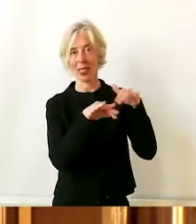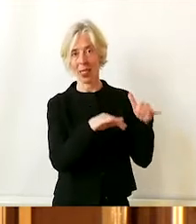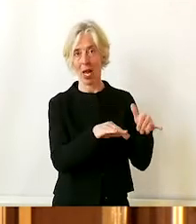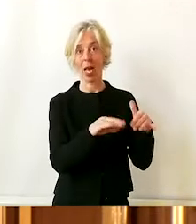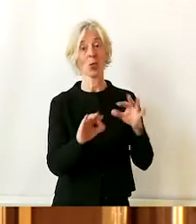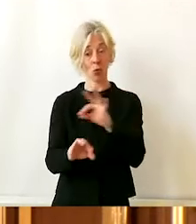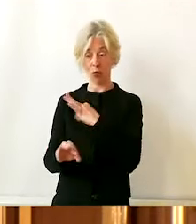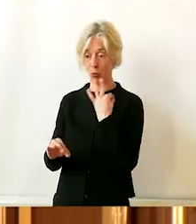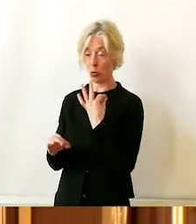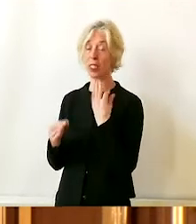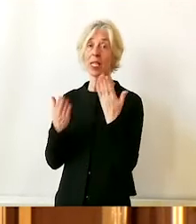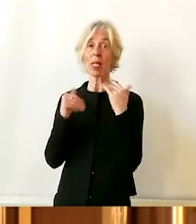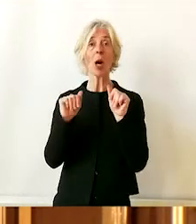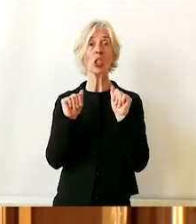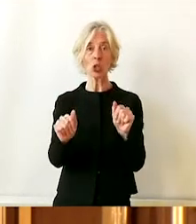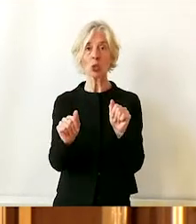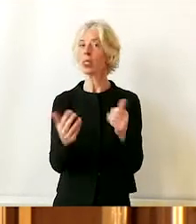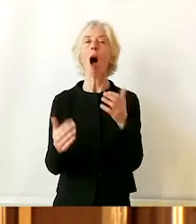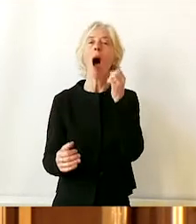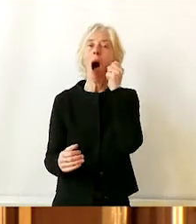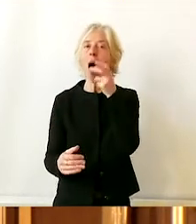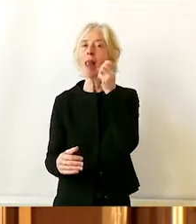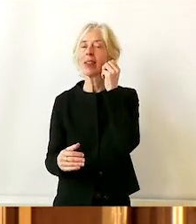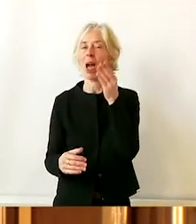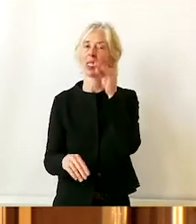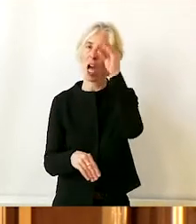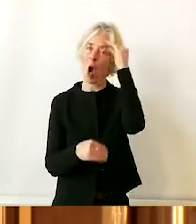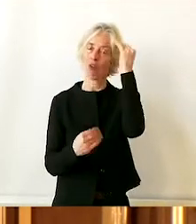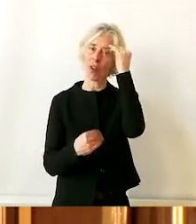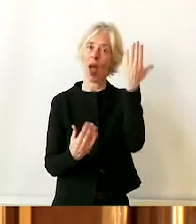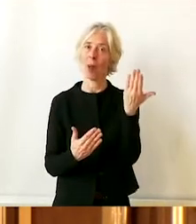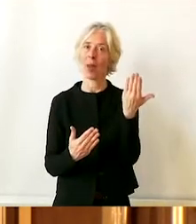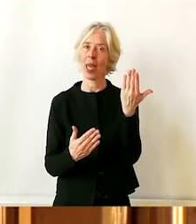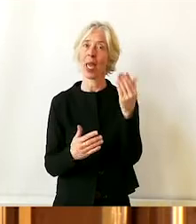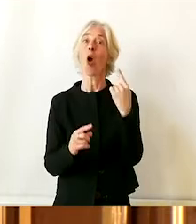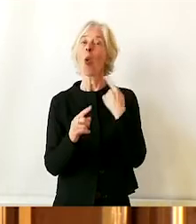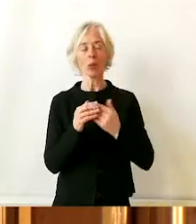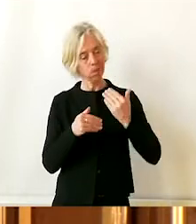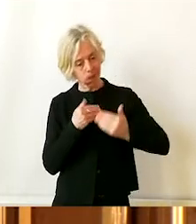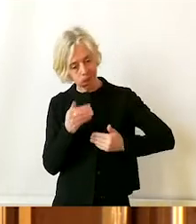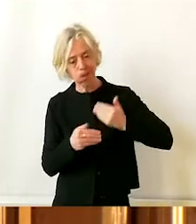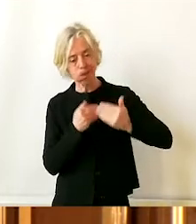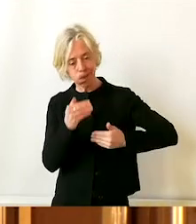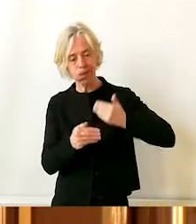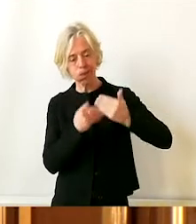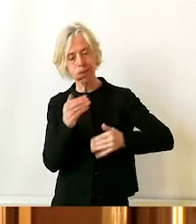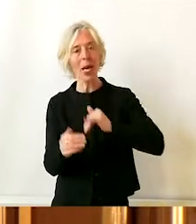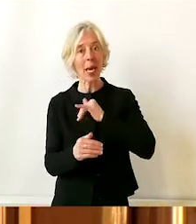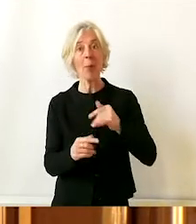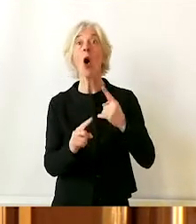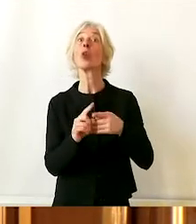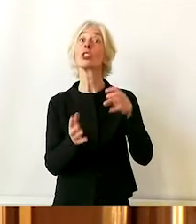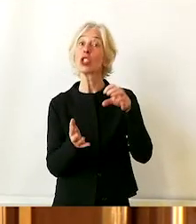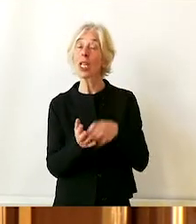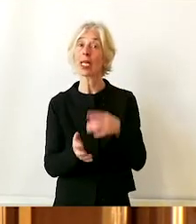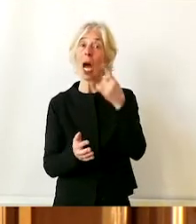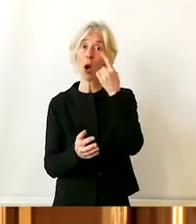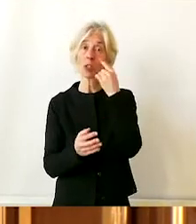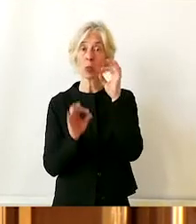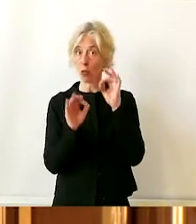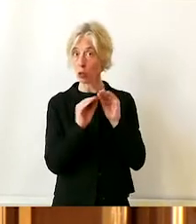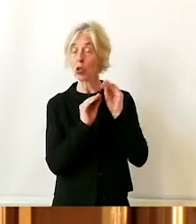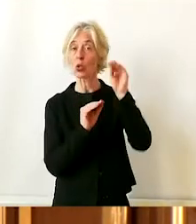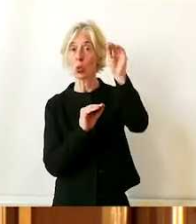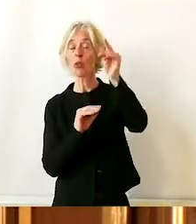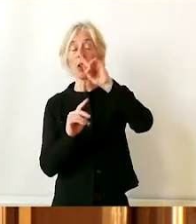alltägliche Aufgabe, es ist eine Daueraufgabe, aber es ist natürlich auch ein wichtiges Zukunftsthema für die Stadt Augsburg. Und in